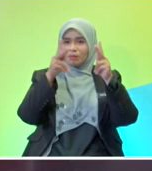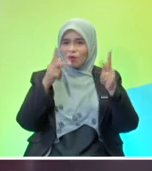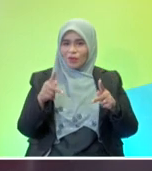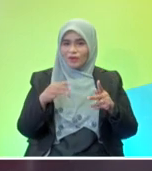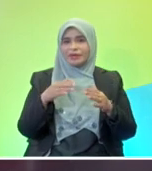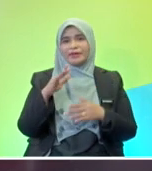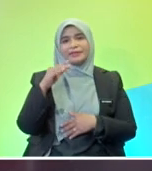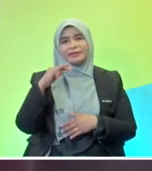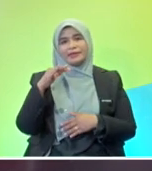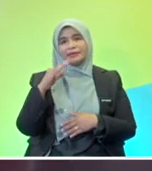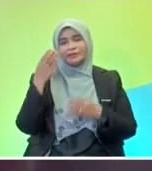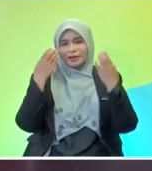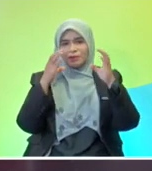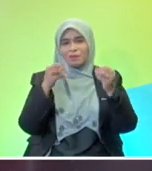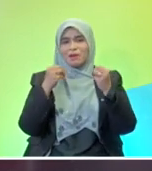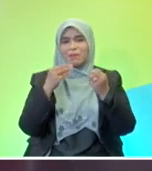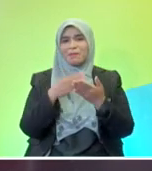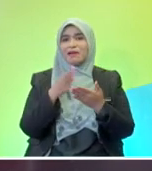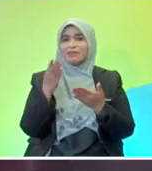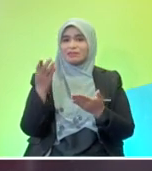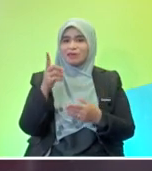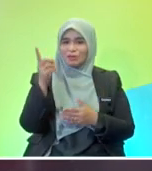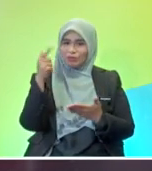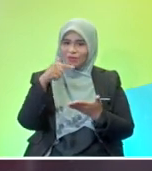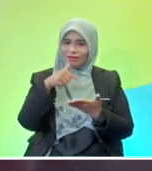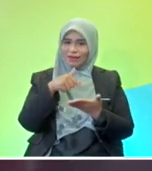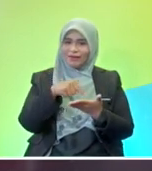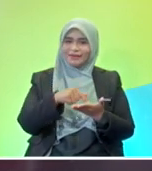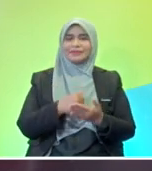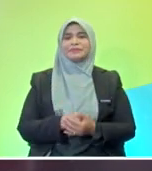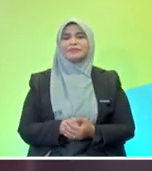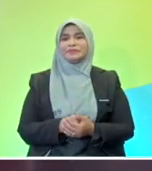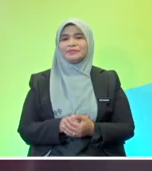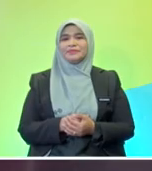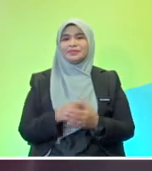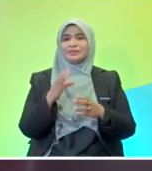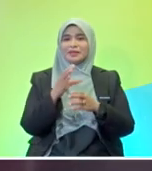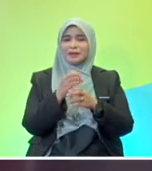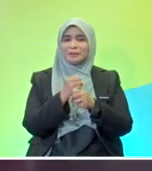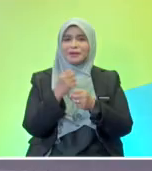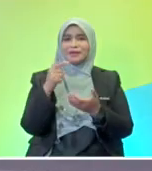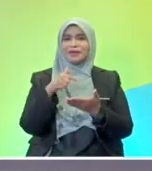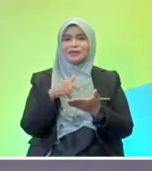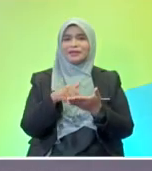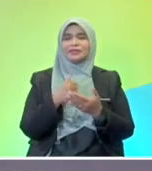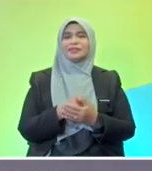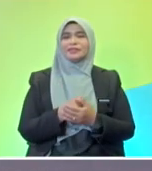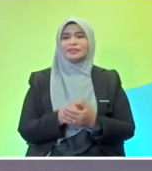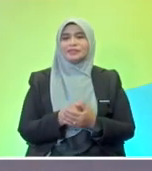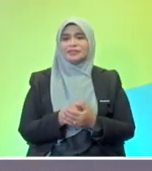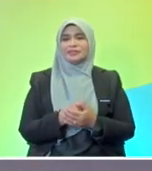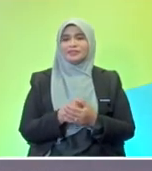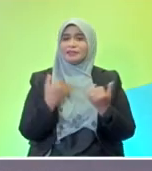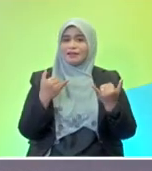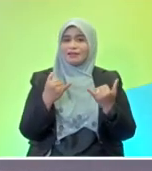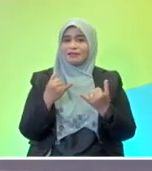nak bagi lagi satu ganjaran. Dapat lagi. Dapat lagi. Cikgu saya dah kumpulkan 3 bintang